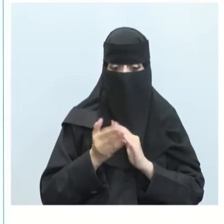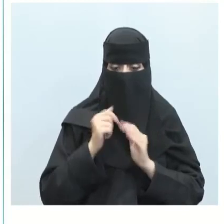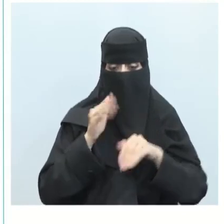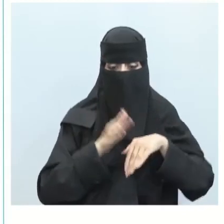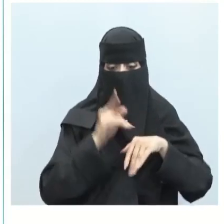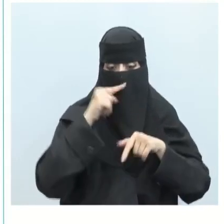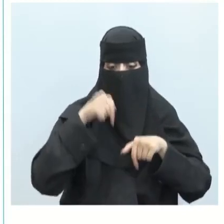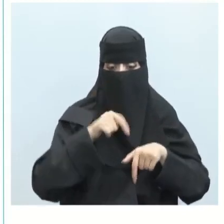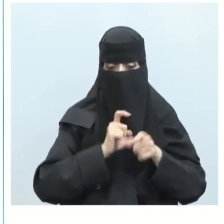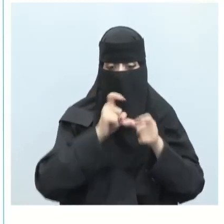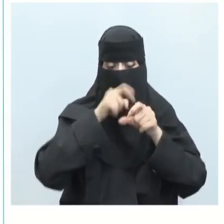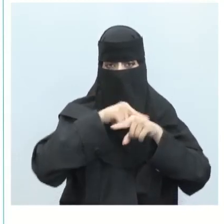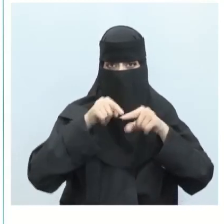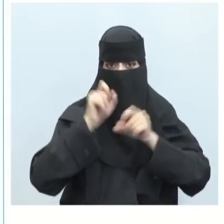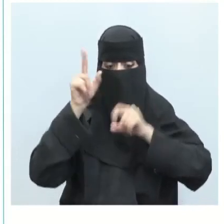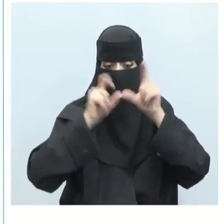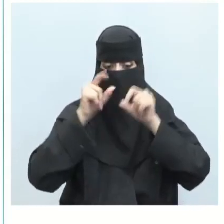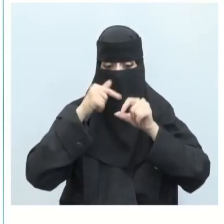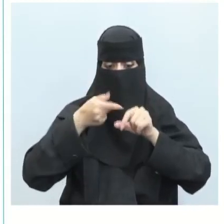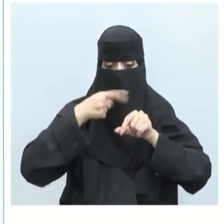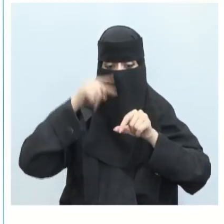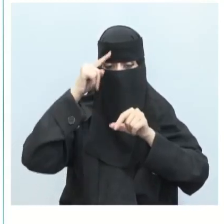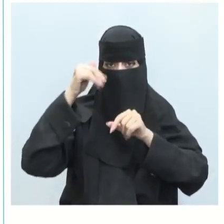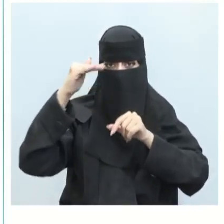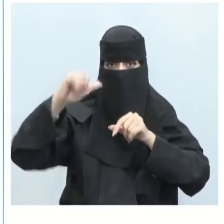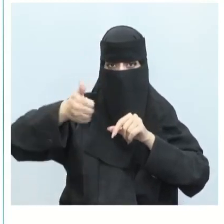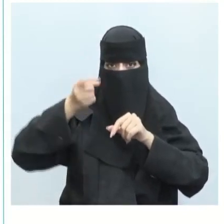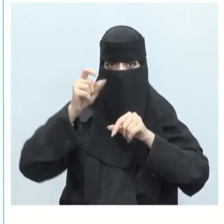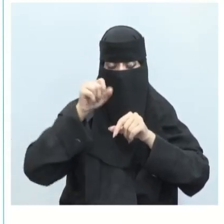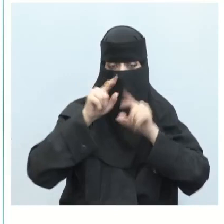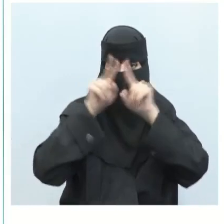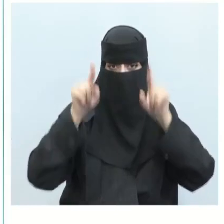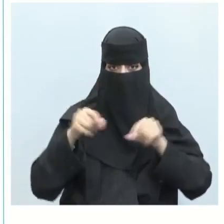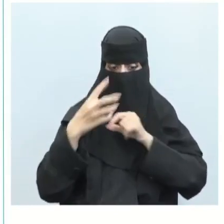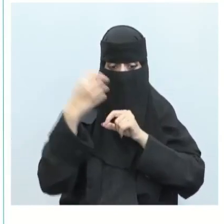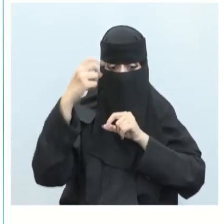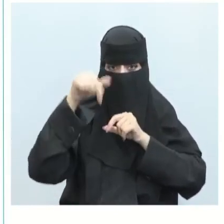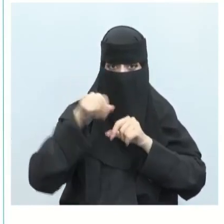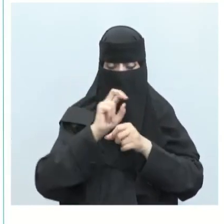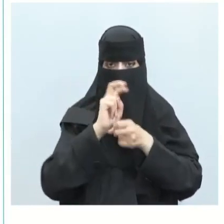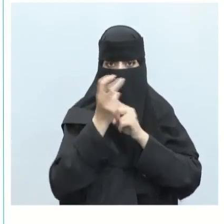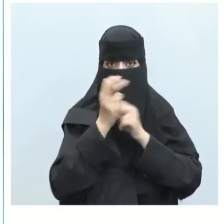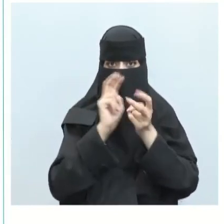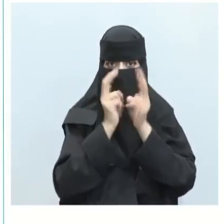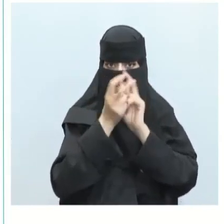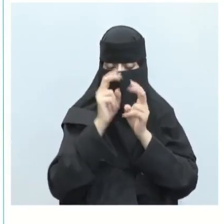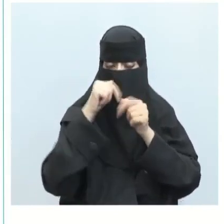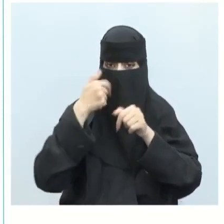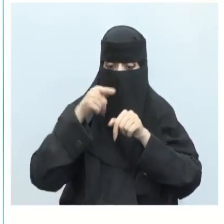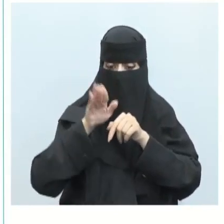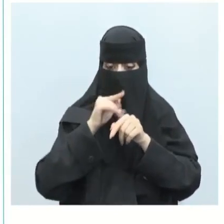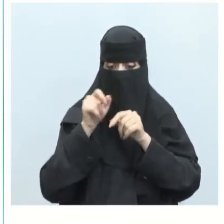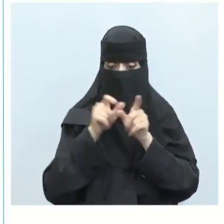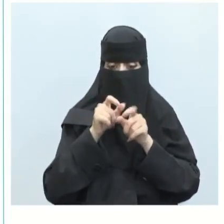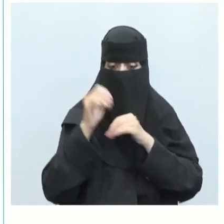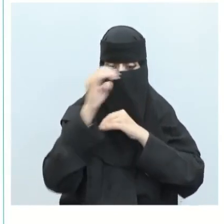عزل الخدمات التي يجب الوصول اليها عبر الانترنت مثل خوادم الويب او خوادم البريد الالكتروني او خوادم